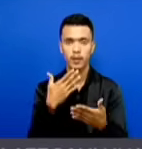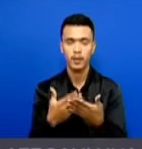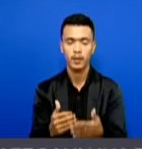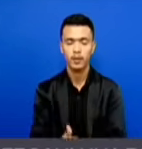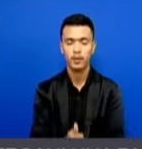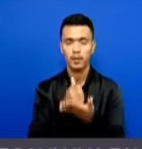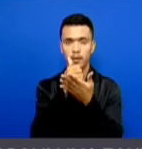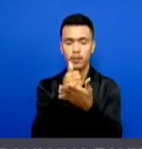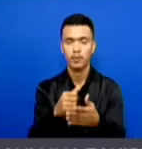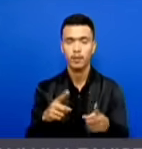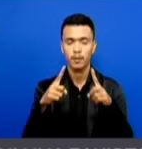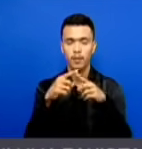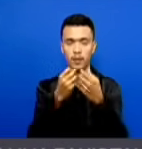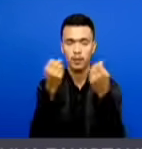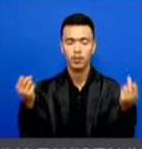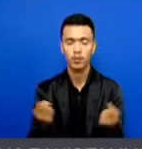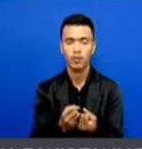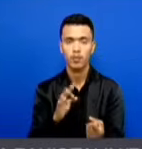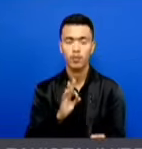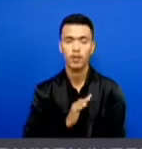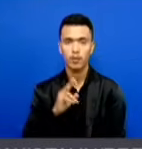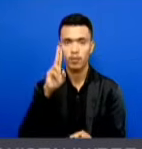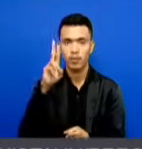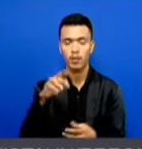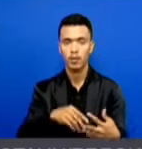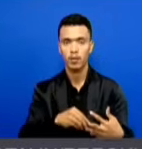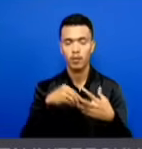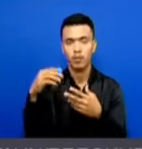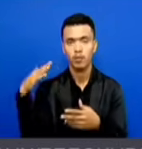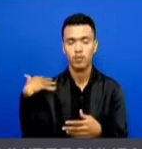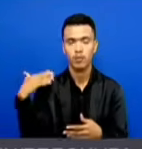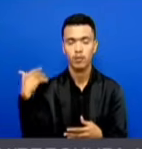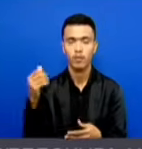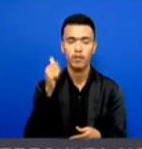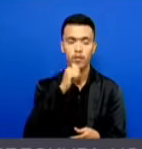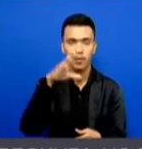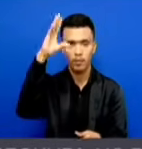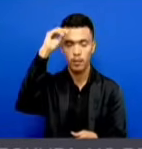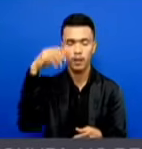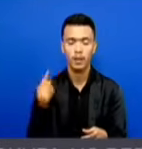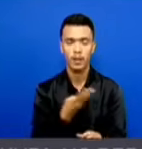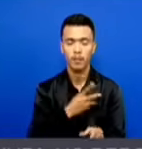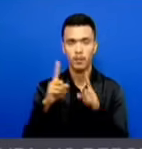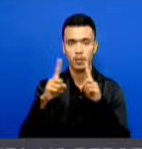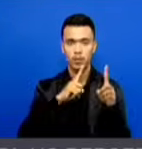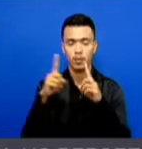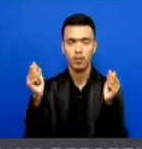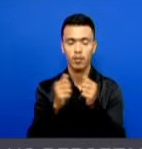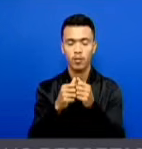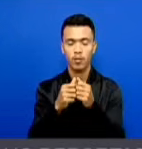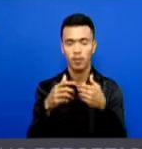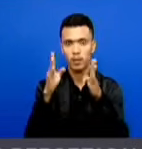nian si tagmatan liliu ba suku patukeru. Liliu ba penturi, santu feto kamane. Ami si kolia di dia kuamnya natural lokal lagora